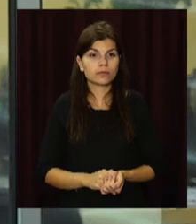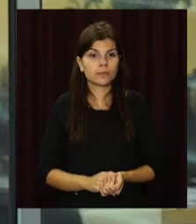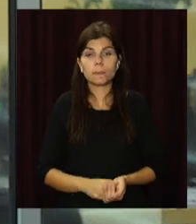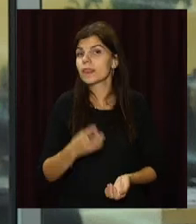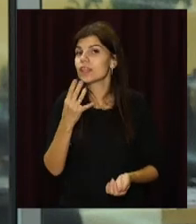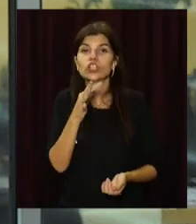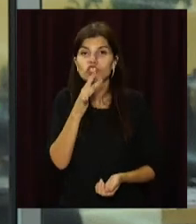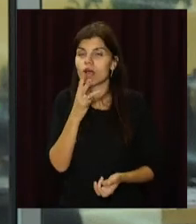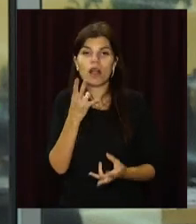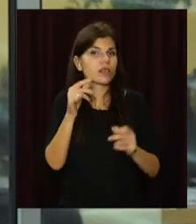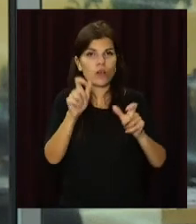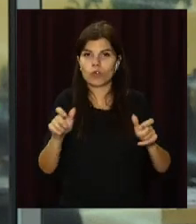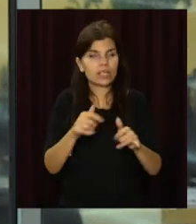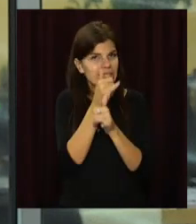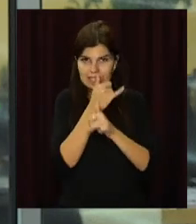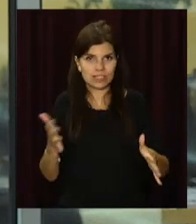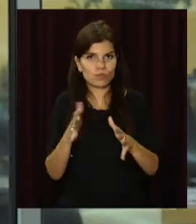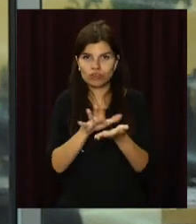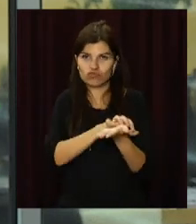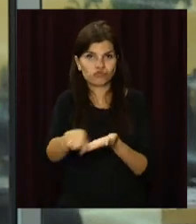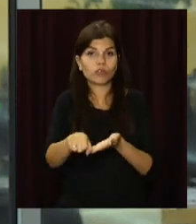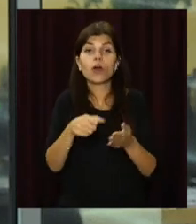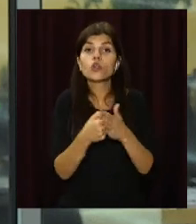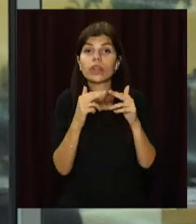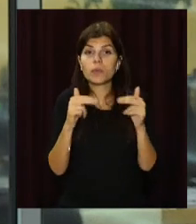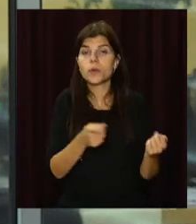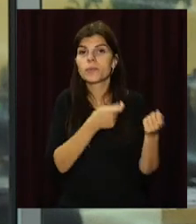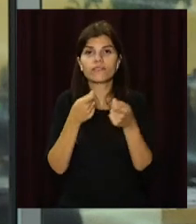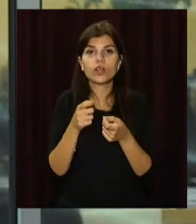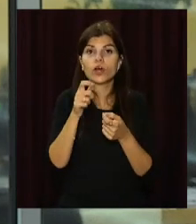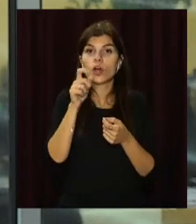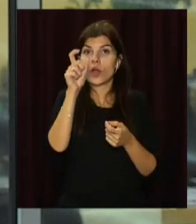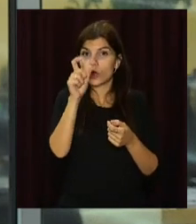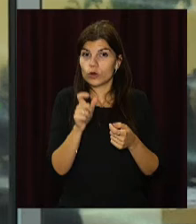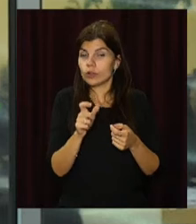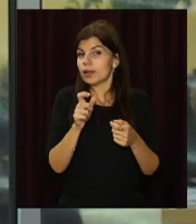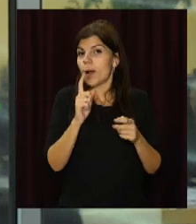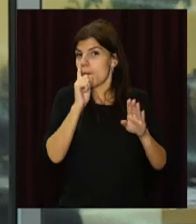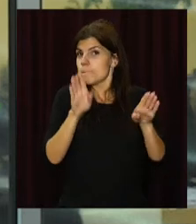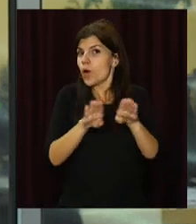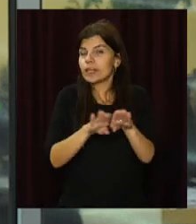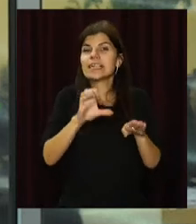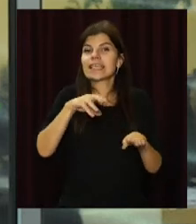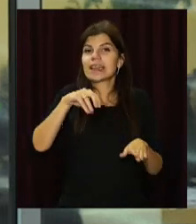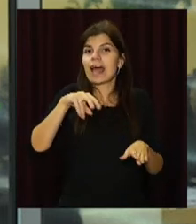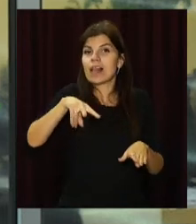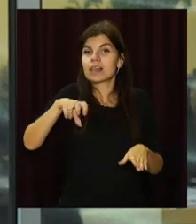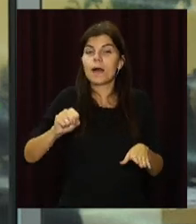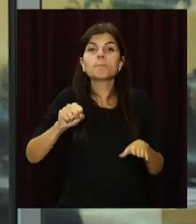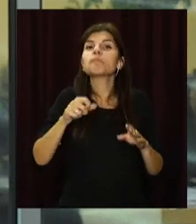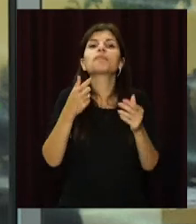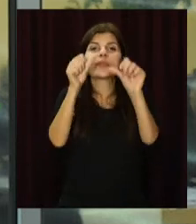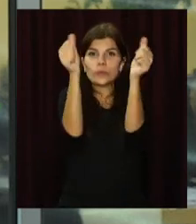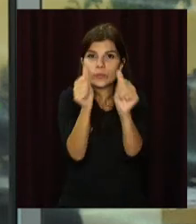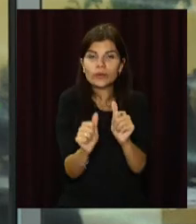Ані час, ані люди її не змогли знищити. До Дніпра привезли людиноподібну стелу. Її знайшли під час розкопок курганів у